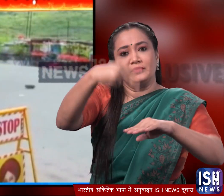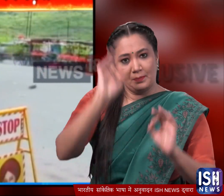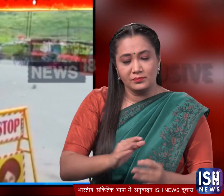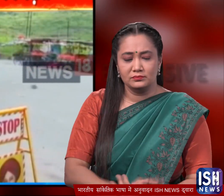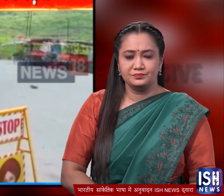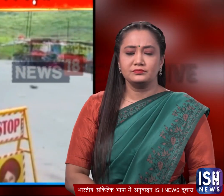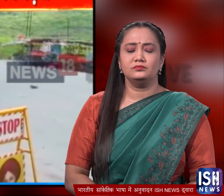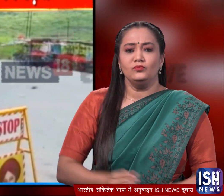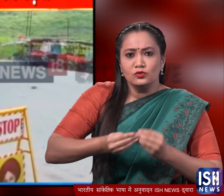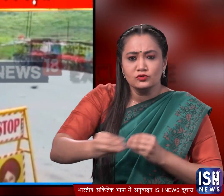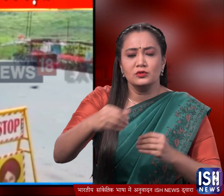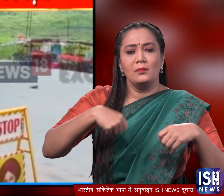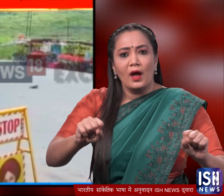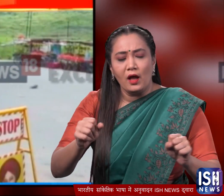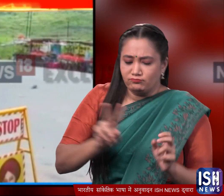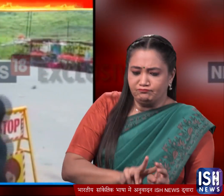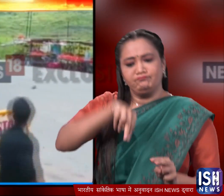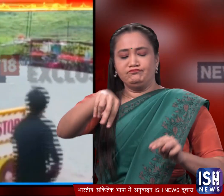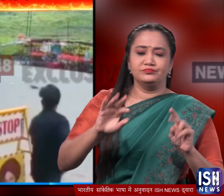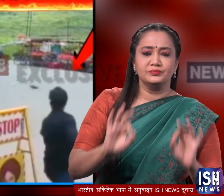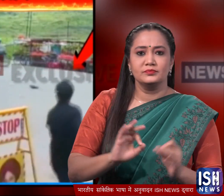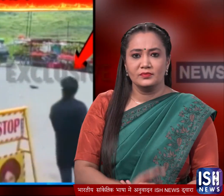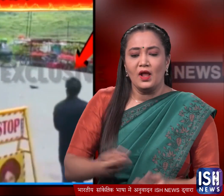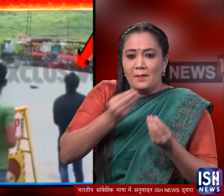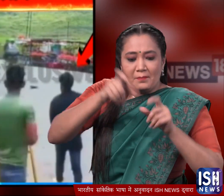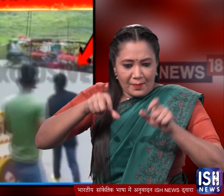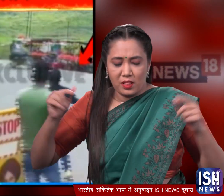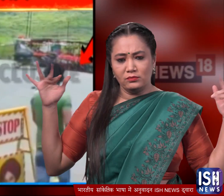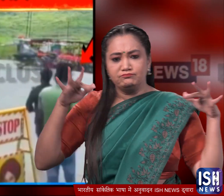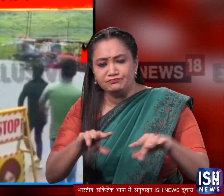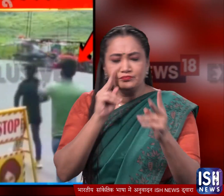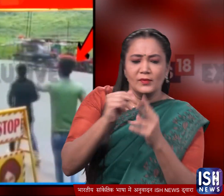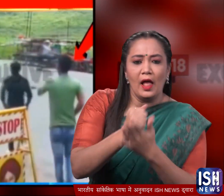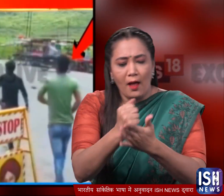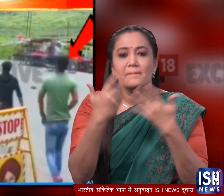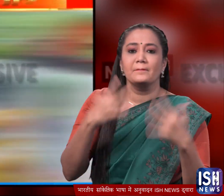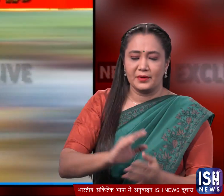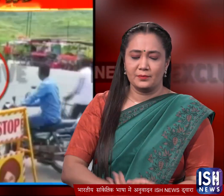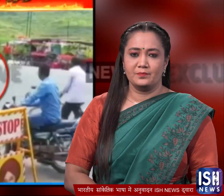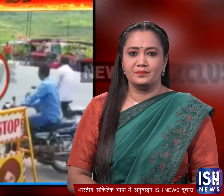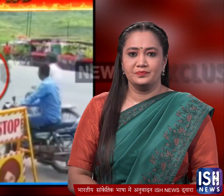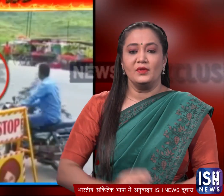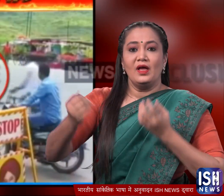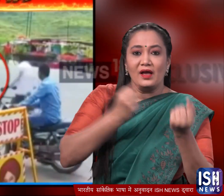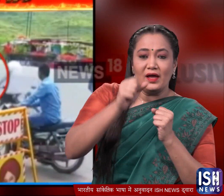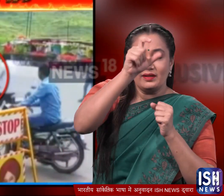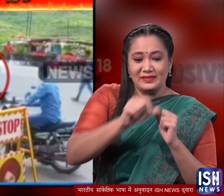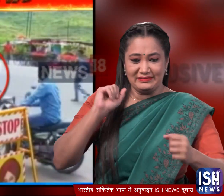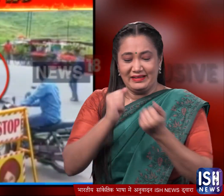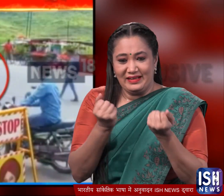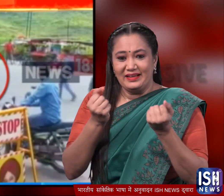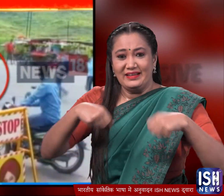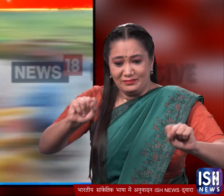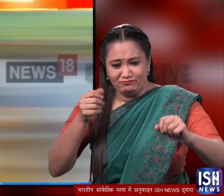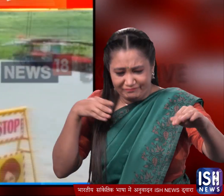पड़ा। हालांकि जल्द ही मोटरसाइकिल सवार उठ खड़ा हुआ। तभी आसपास के लोग भी ये देख उसकी मदद के लिए वहां पहुंच गए और उस कार में फंसी मोटरसाइकिल